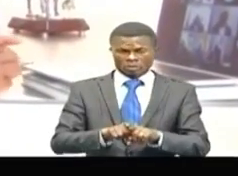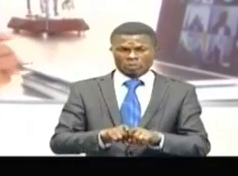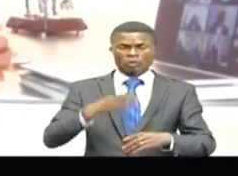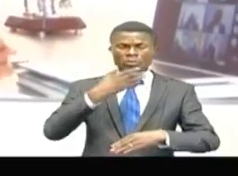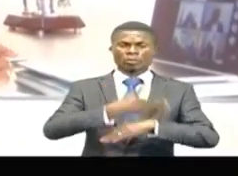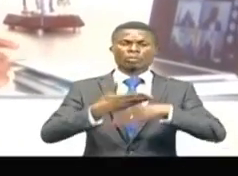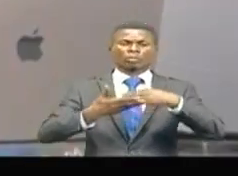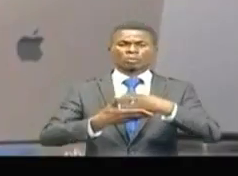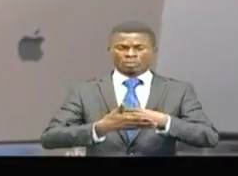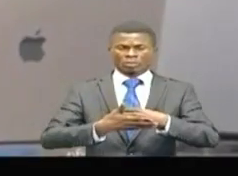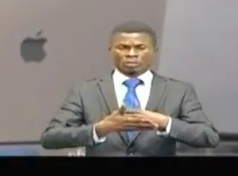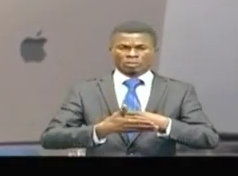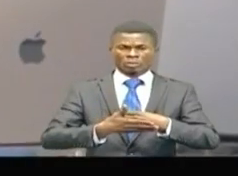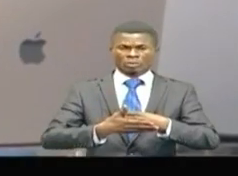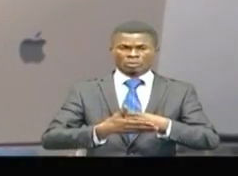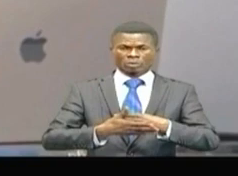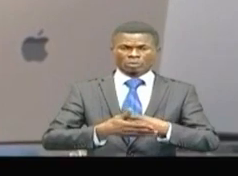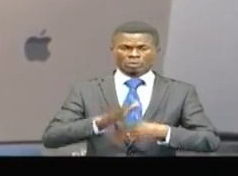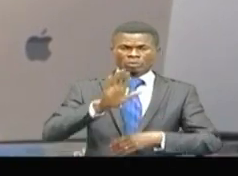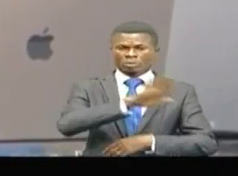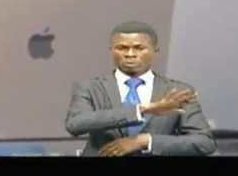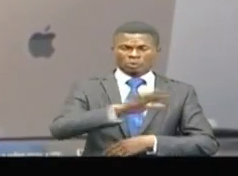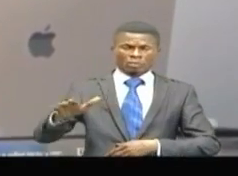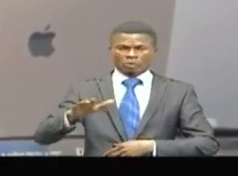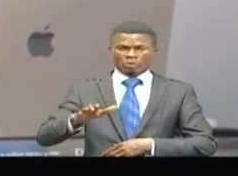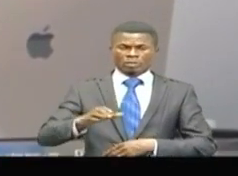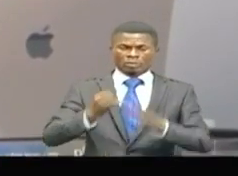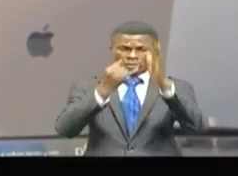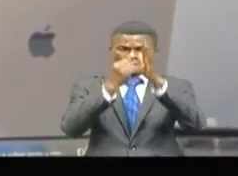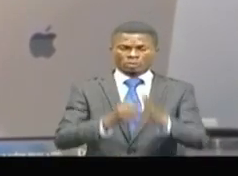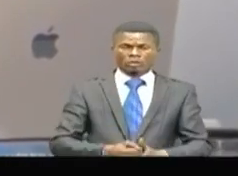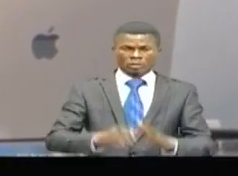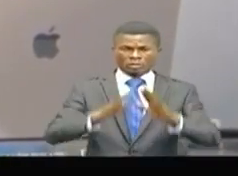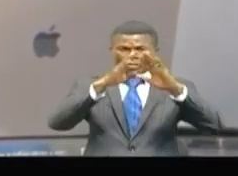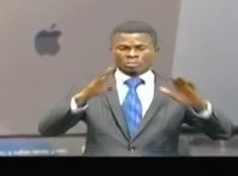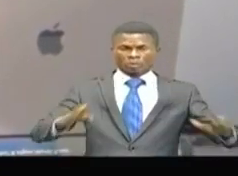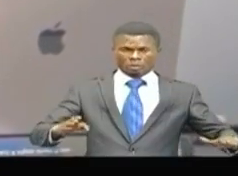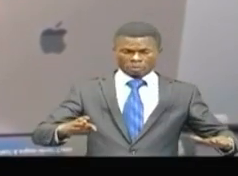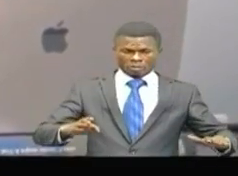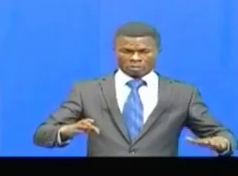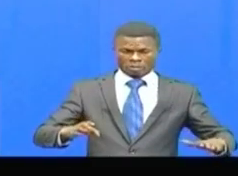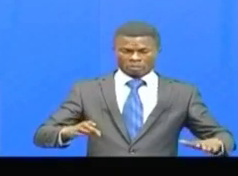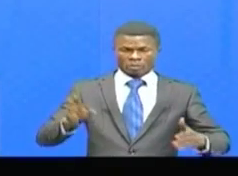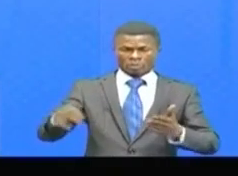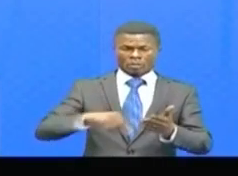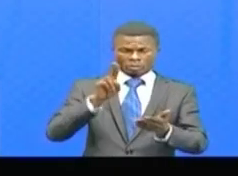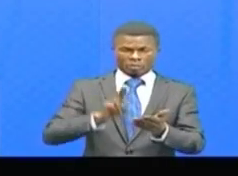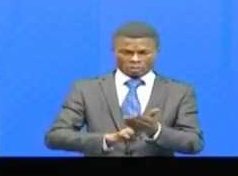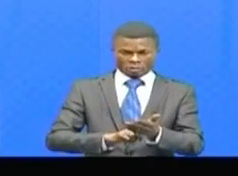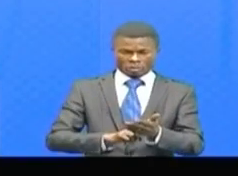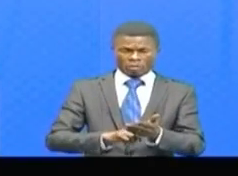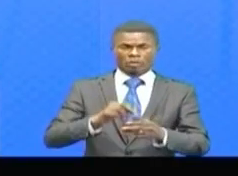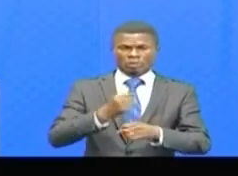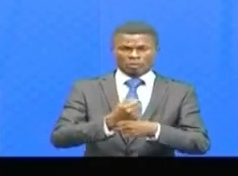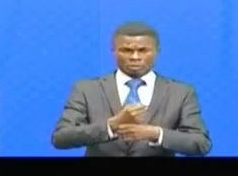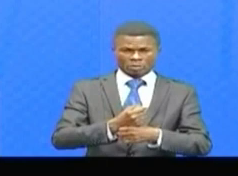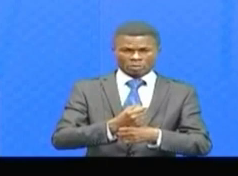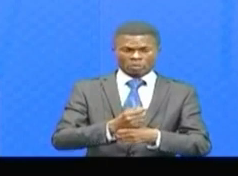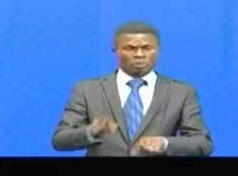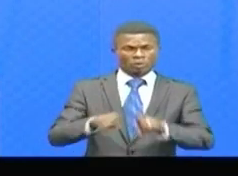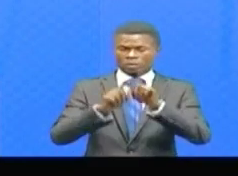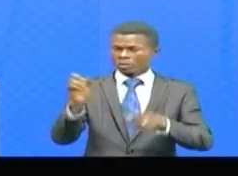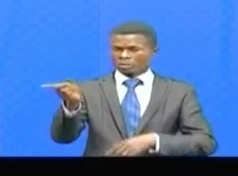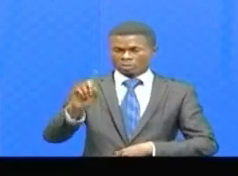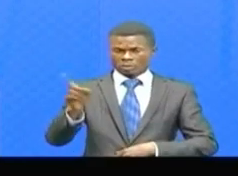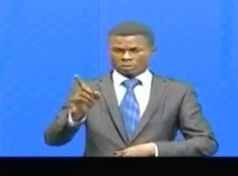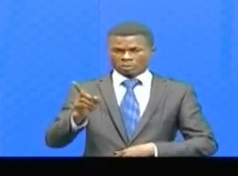l'installation de 5625 logements. Cet accord ne constitue ni un endettement,